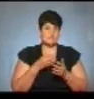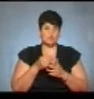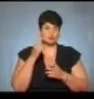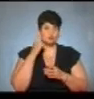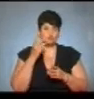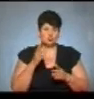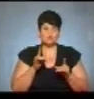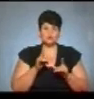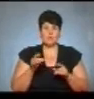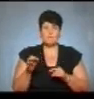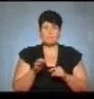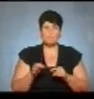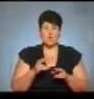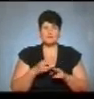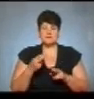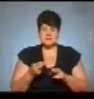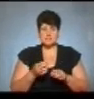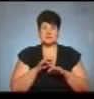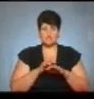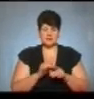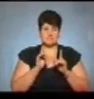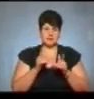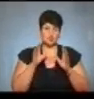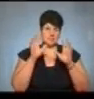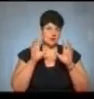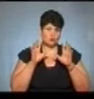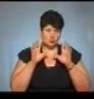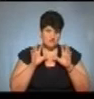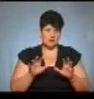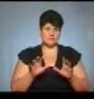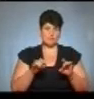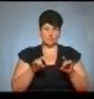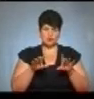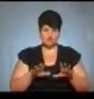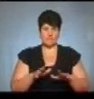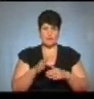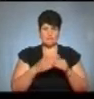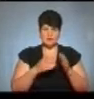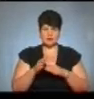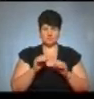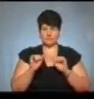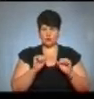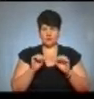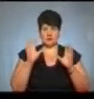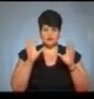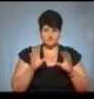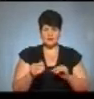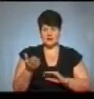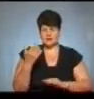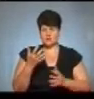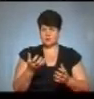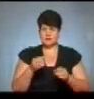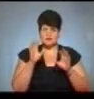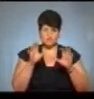що монетизація субсидій проведена відповідно до законодавства. Тобто постанова практично врегулювала раніше прийнято законодавство